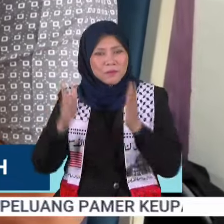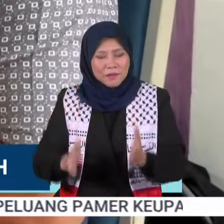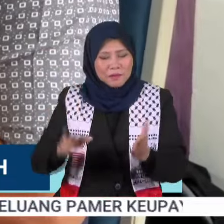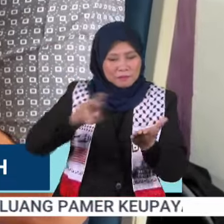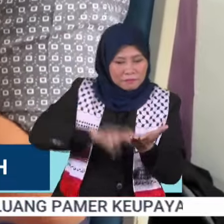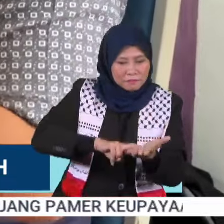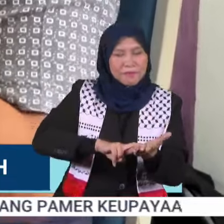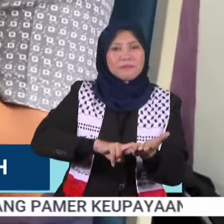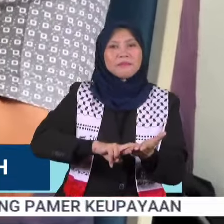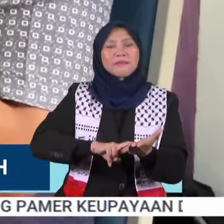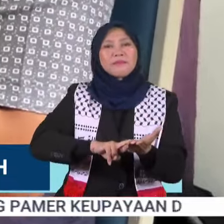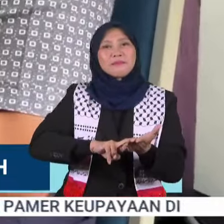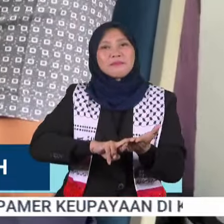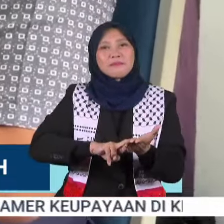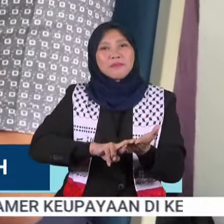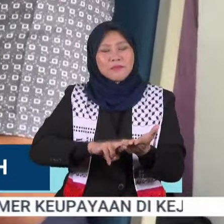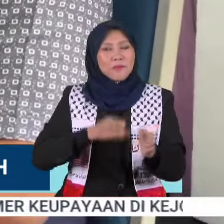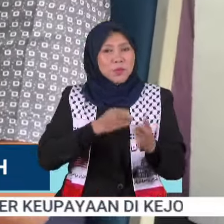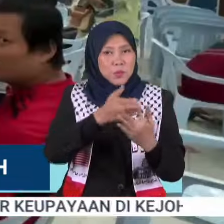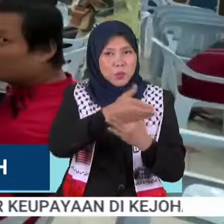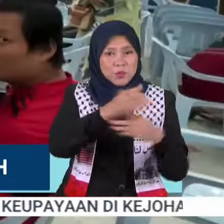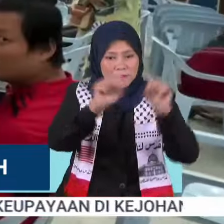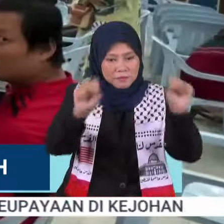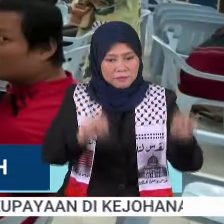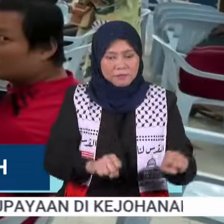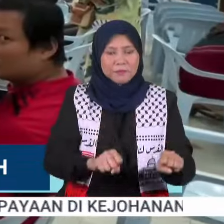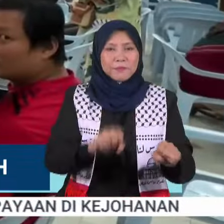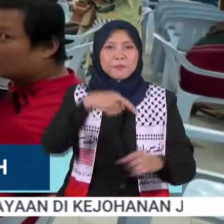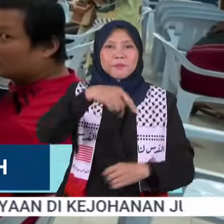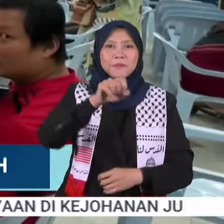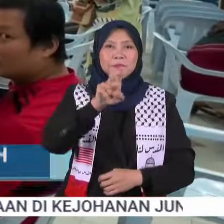yang mengemaskini profil mereka menerusi sistem itu.